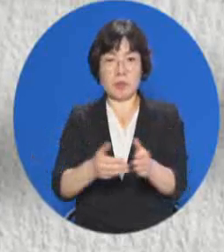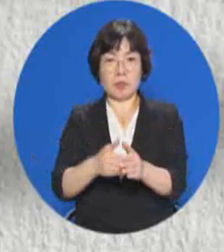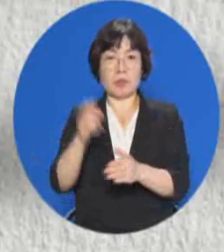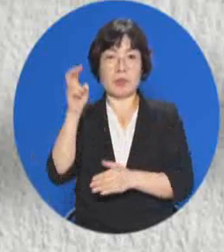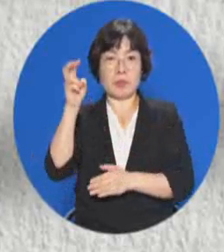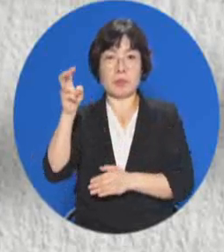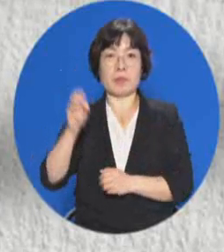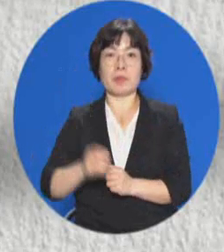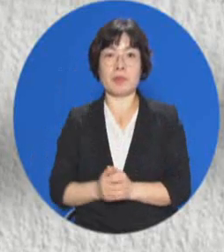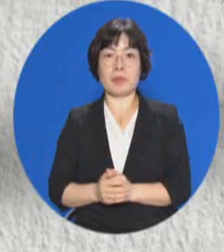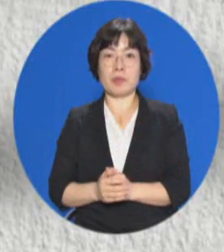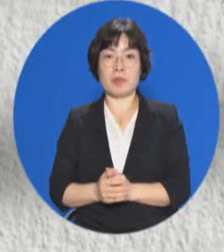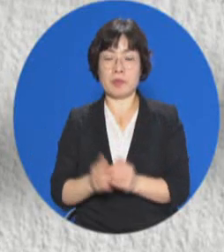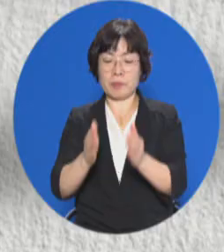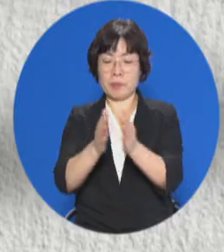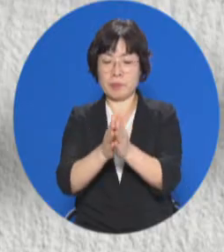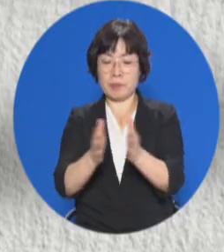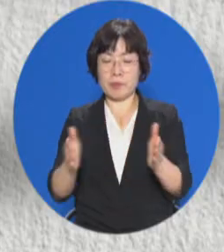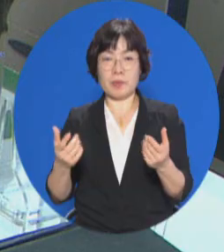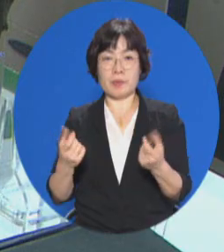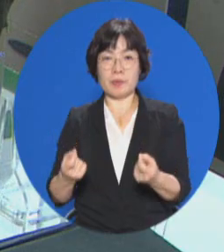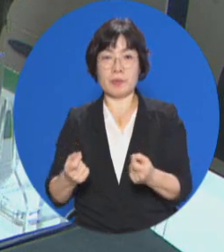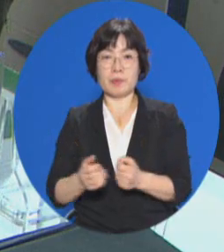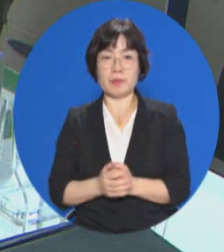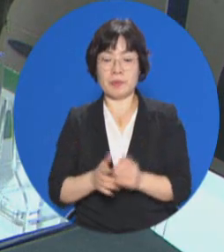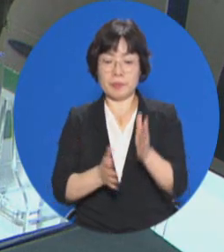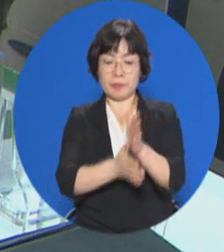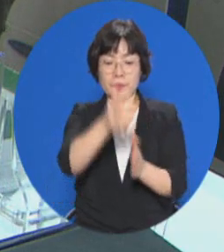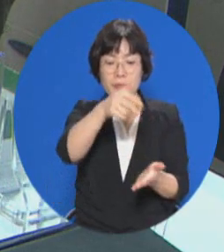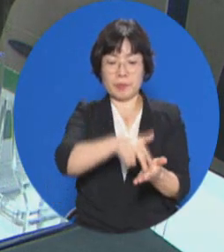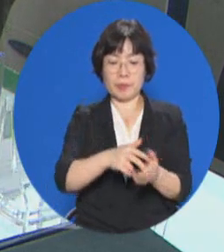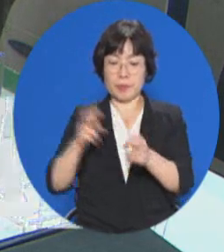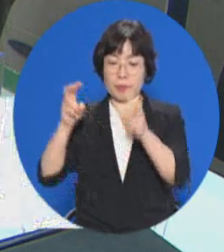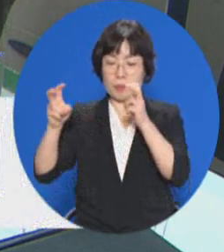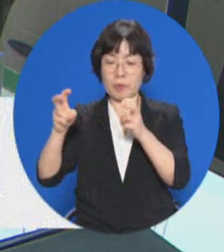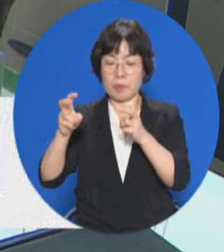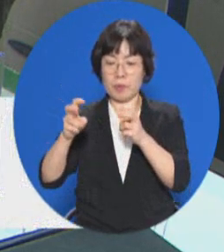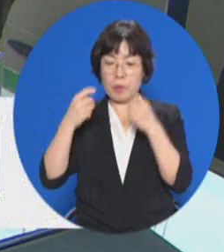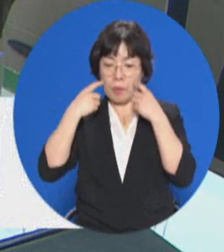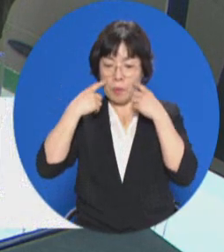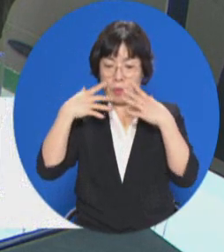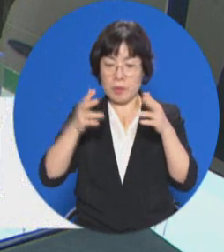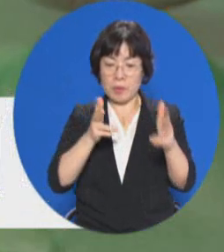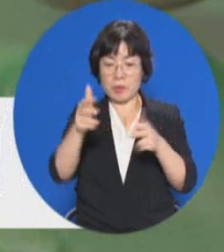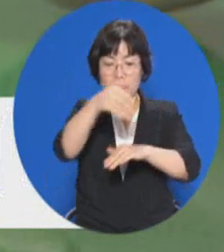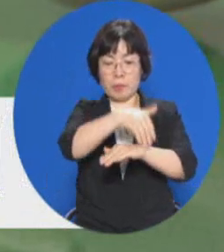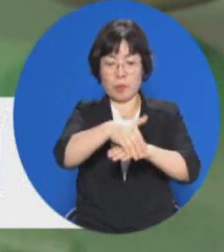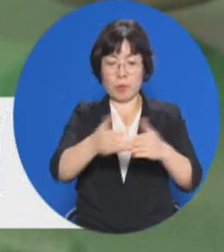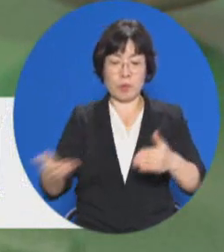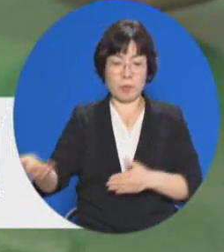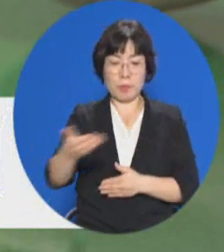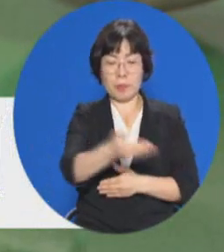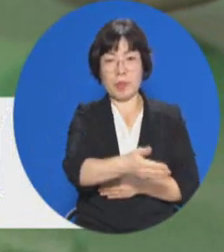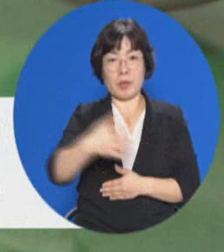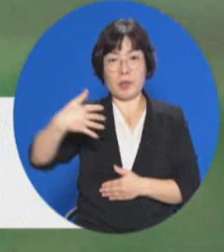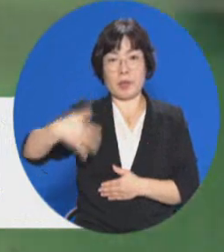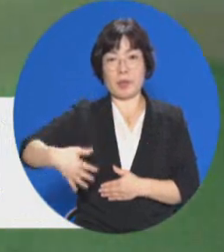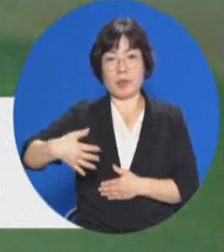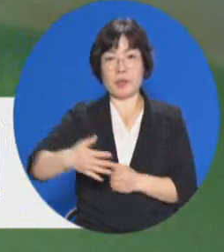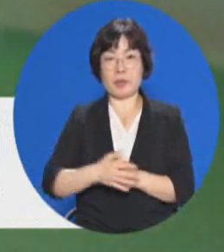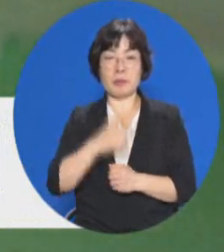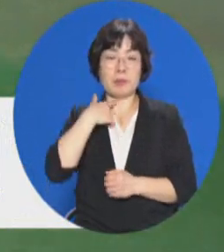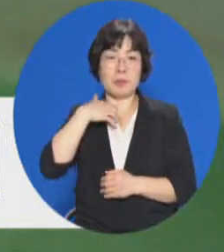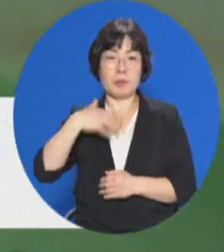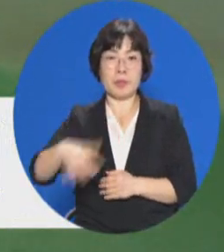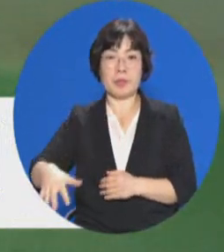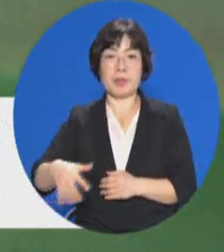상태에서 이 시작이 되지 않았을까. 여수시는 업체가 아직 정확한 사업계획서를 제출하지 않은 상태라며